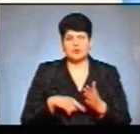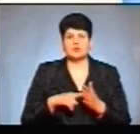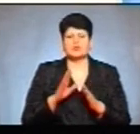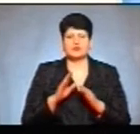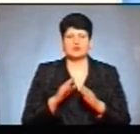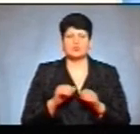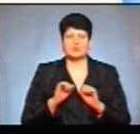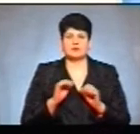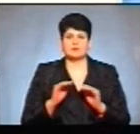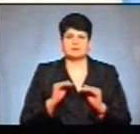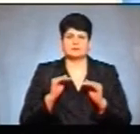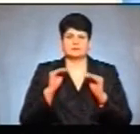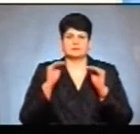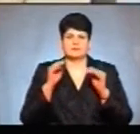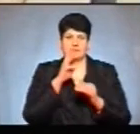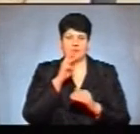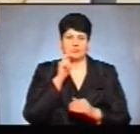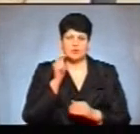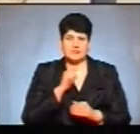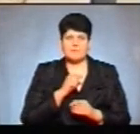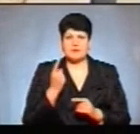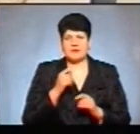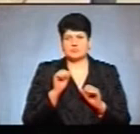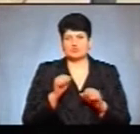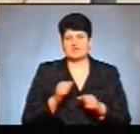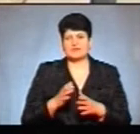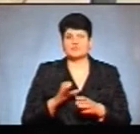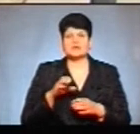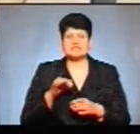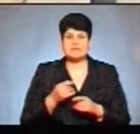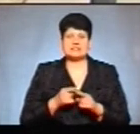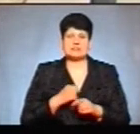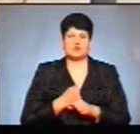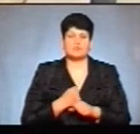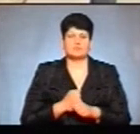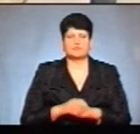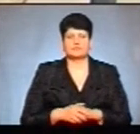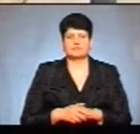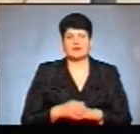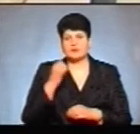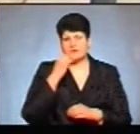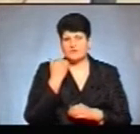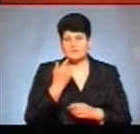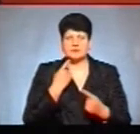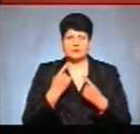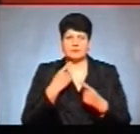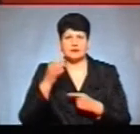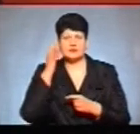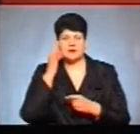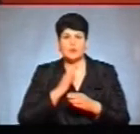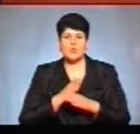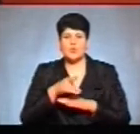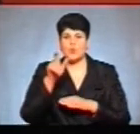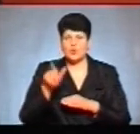зростання заробітних плат в Україні. При першій же нагоді і можливості ми це зробимо. Тож я дякую вам за розмову і нагадаю, що гостем